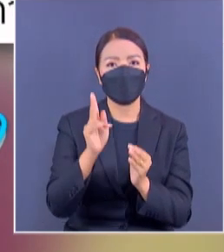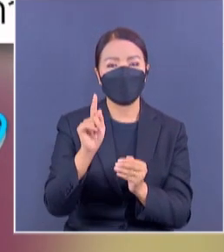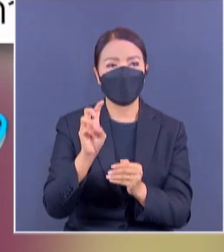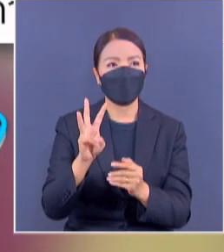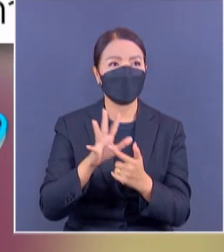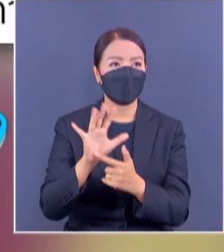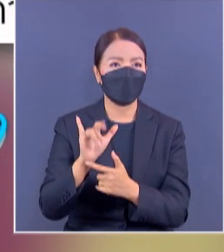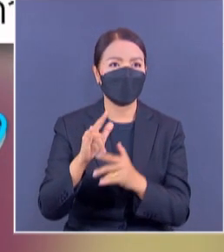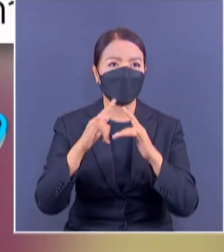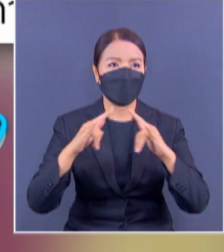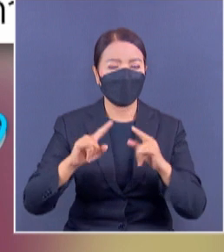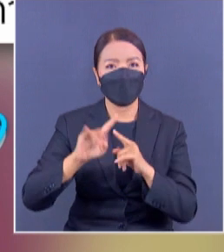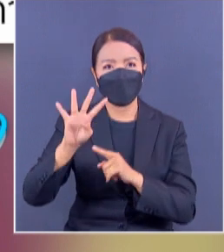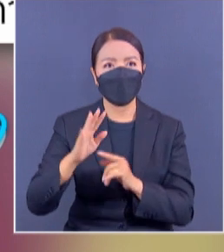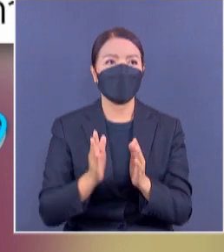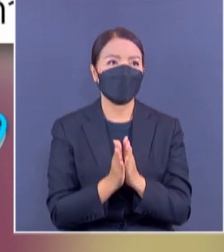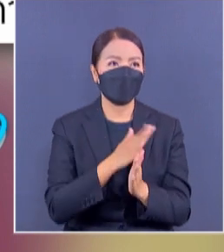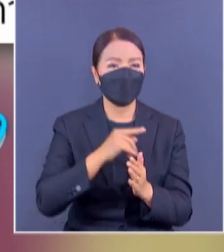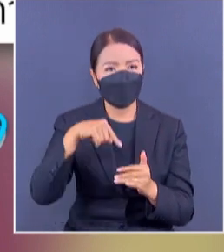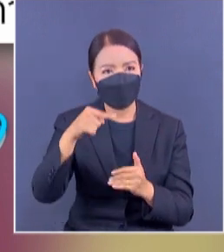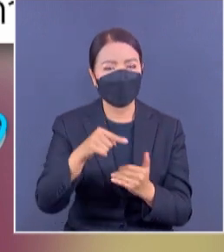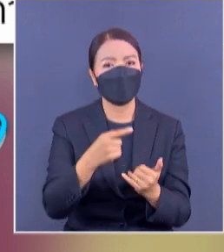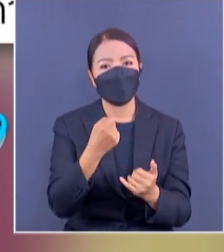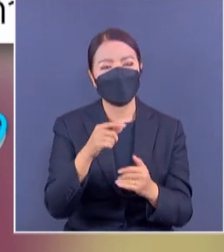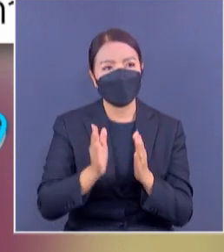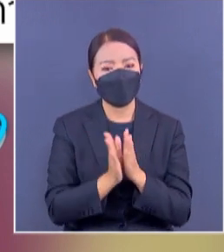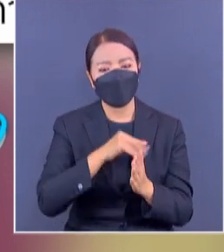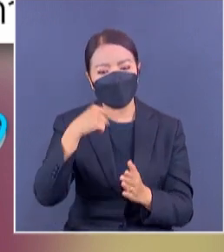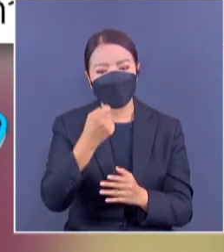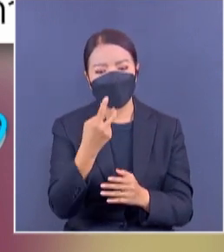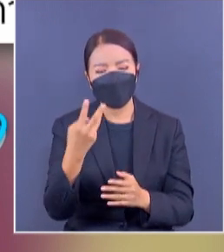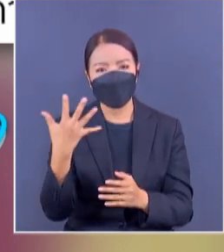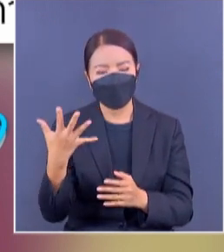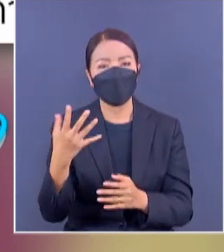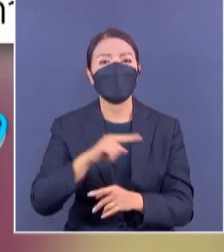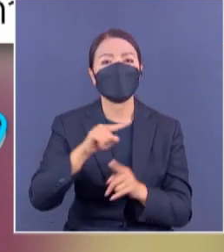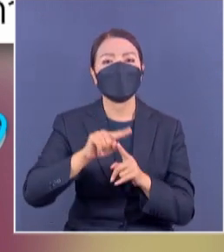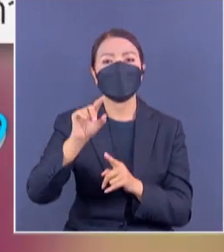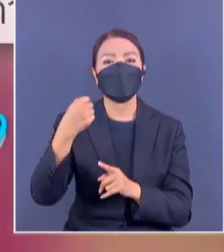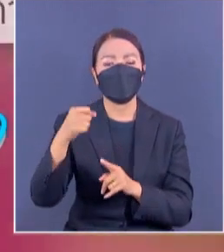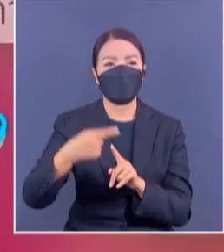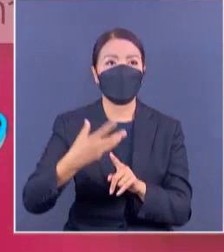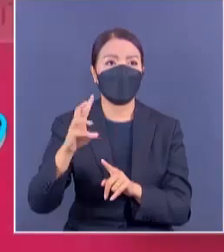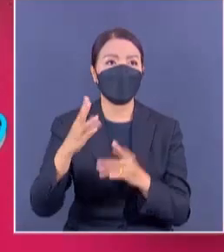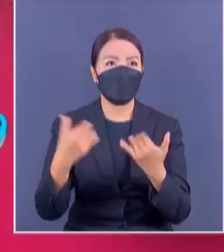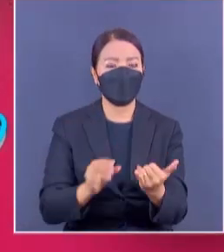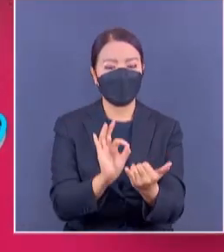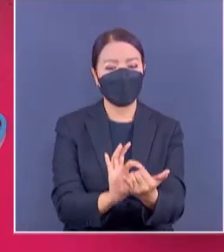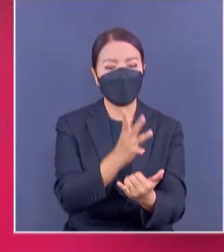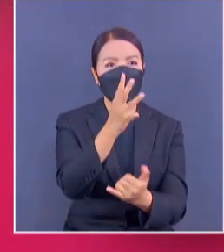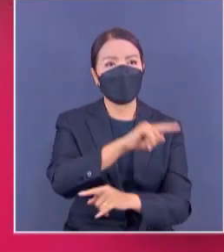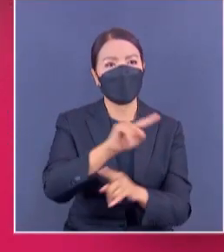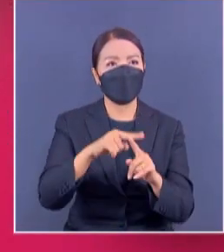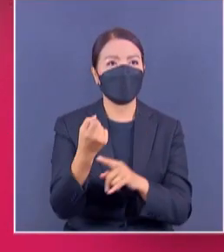งศาลา4โดยมีกำหนดสวดพระอภิธรรม5วันนะคะถึงวันที่10มิถุนายนก่อนที่จะทำพิธีชาปนกิจในวันที่11